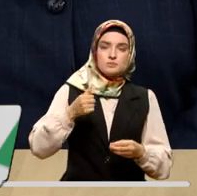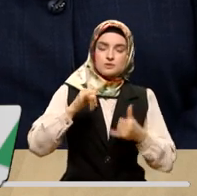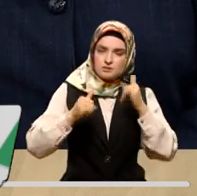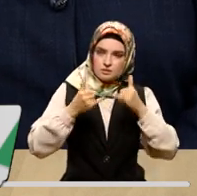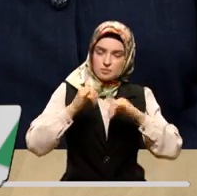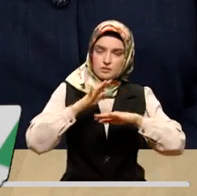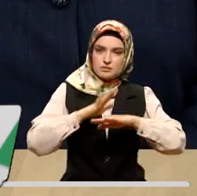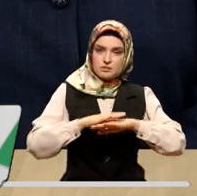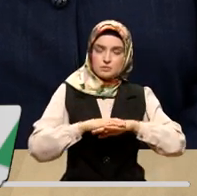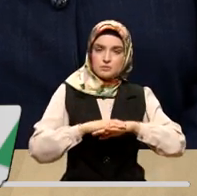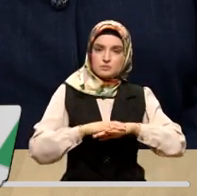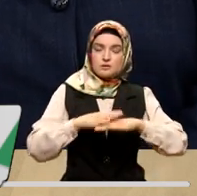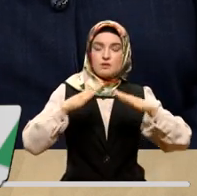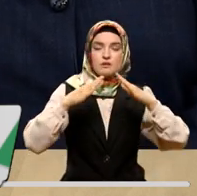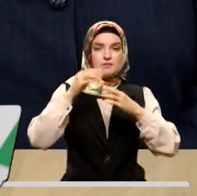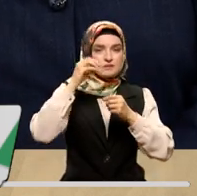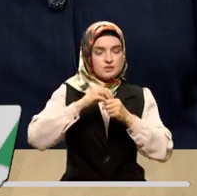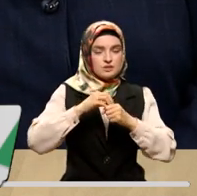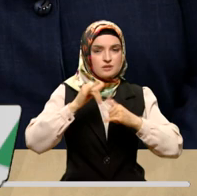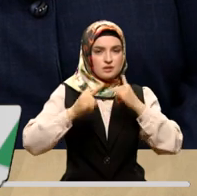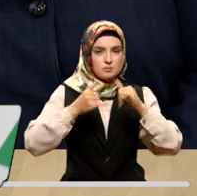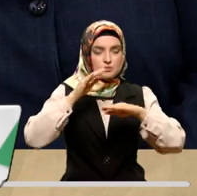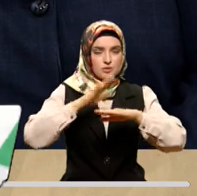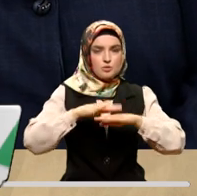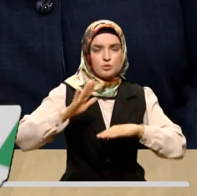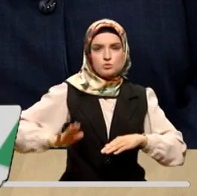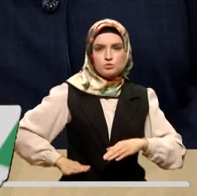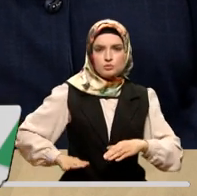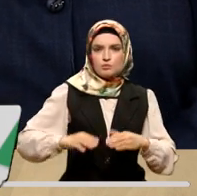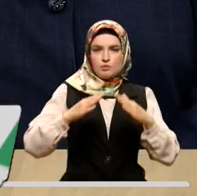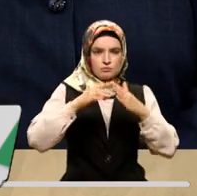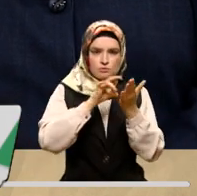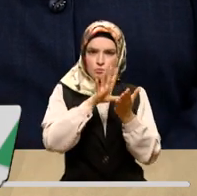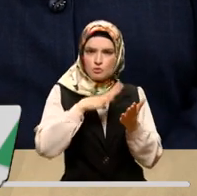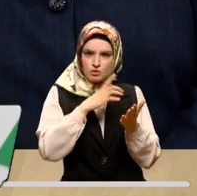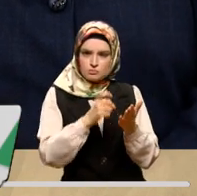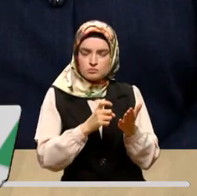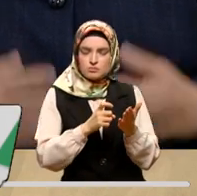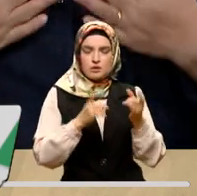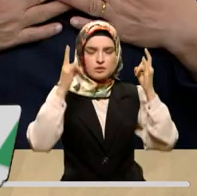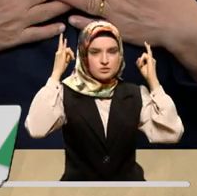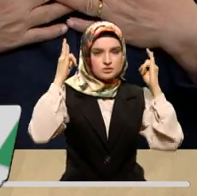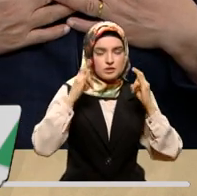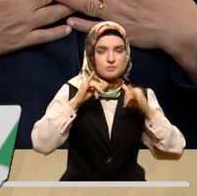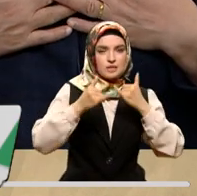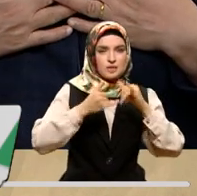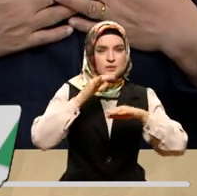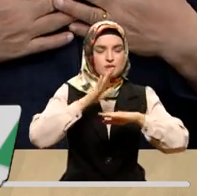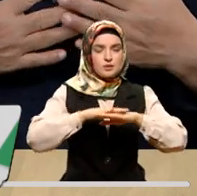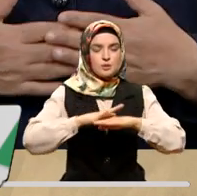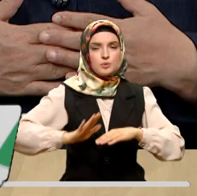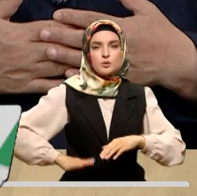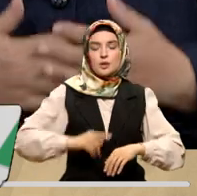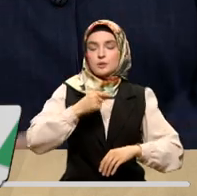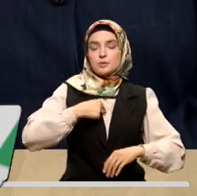yapacak tabii. Evdeki yaramazlık yapan çocuğu evinden atabiliyor musun? Kovabiliyor musun? Camide yaramazlık yapan çocuğumuzu da bizim çocuğumuz